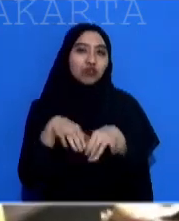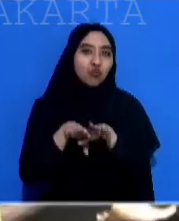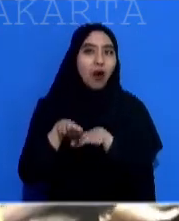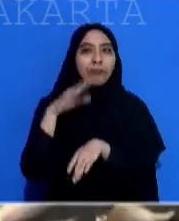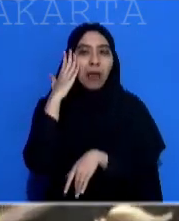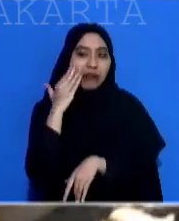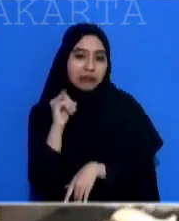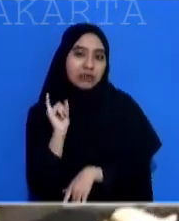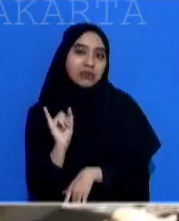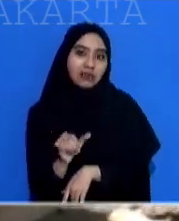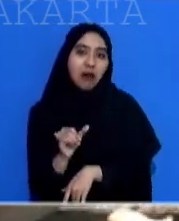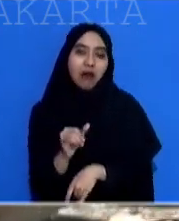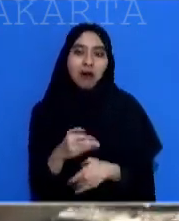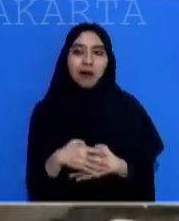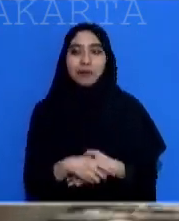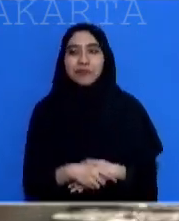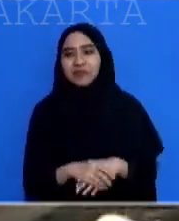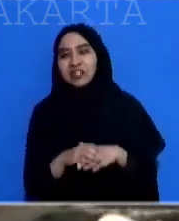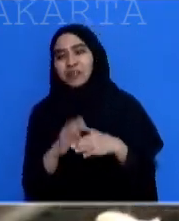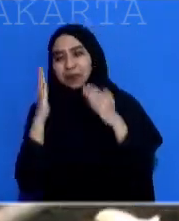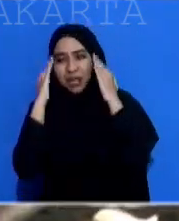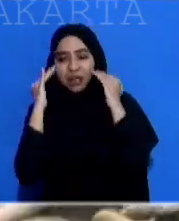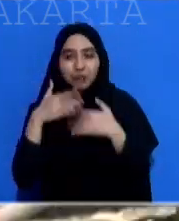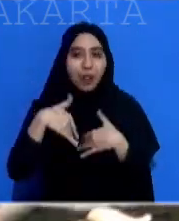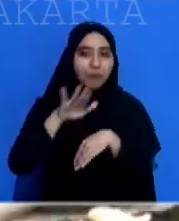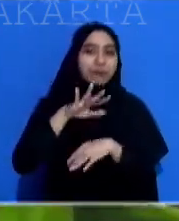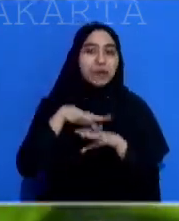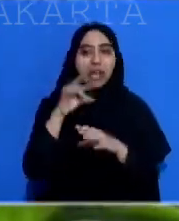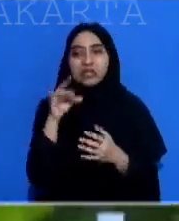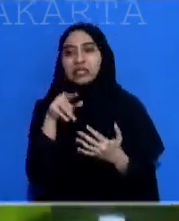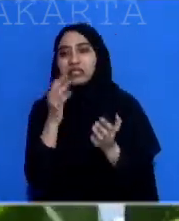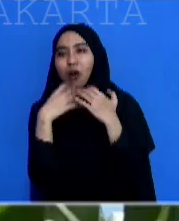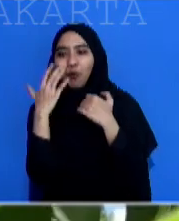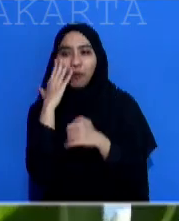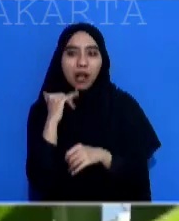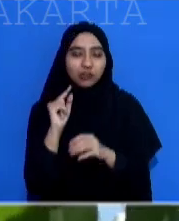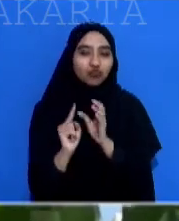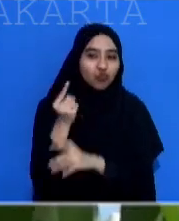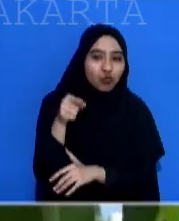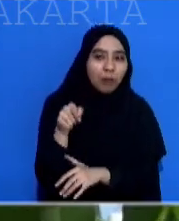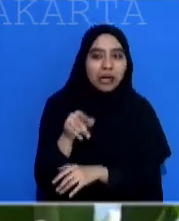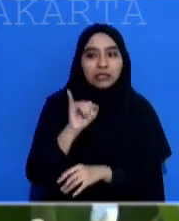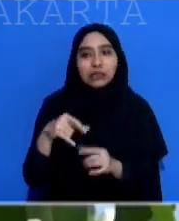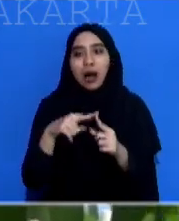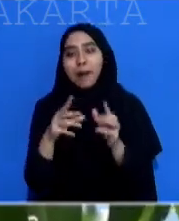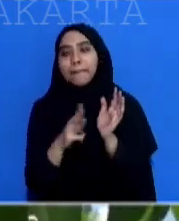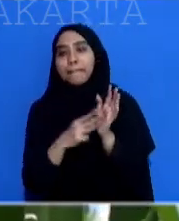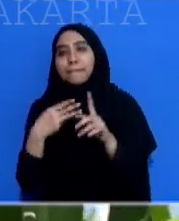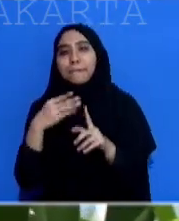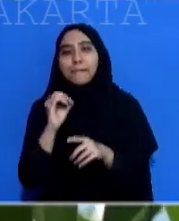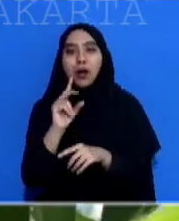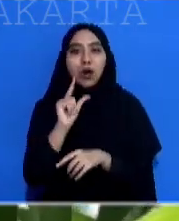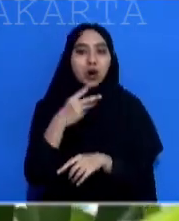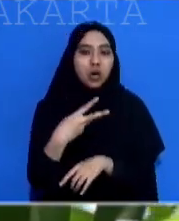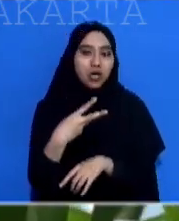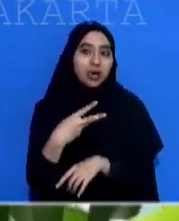padatanipun, saya malih menawi kadang tani milih winih jagung manis ingkang kalebet varietas unggulan kados to jambure. Corong rimatipun